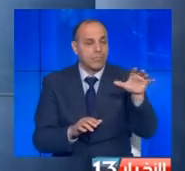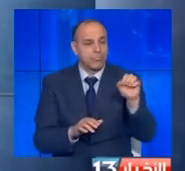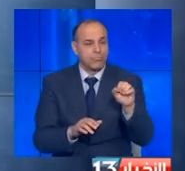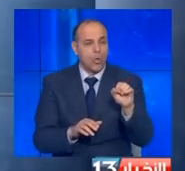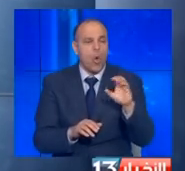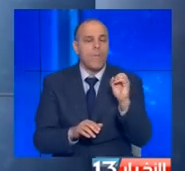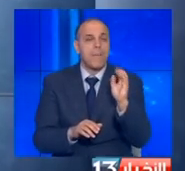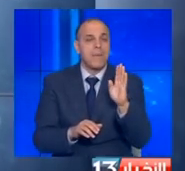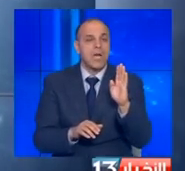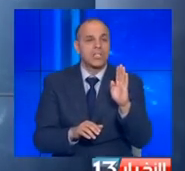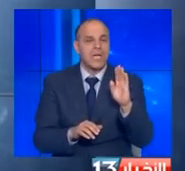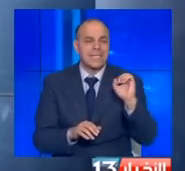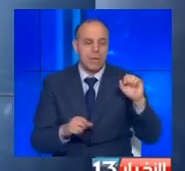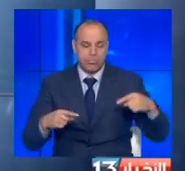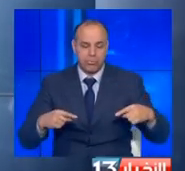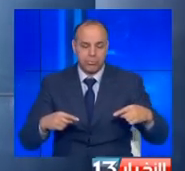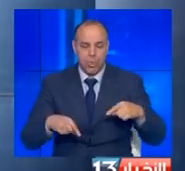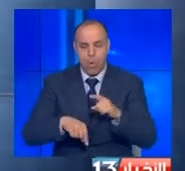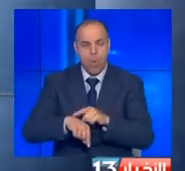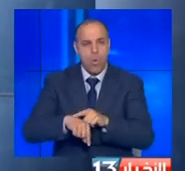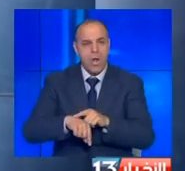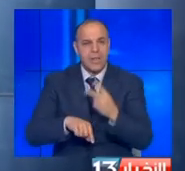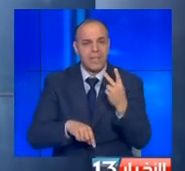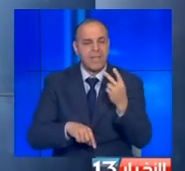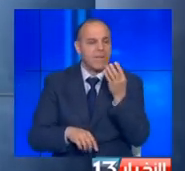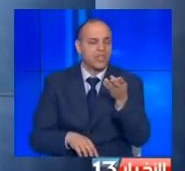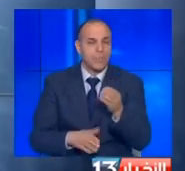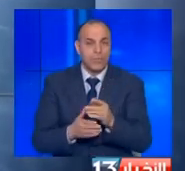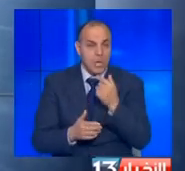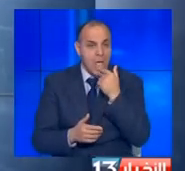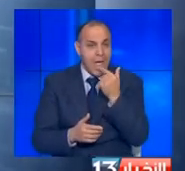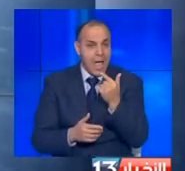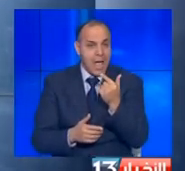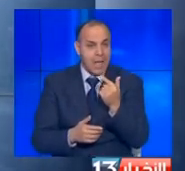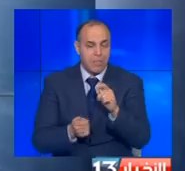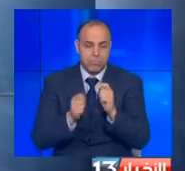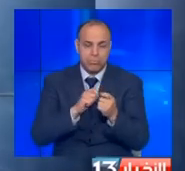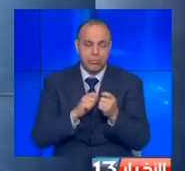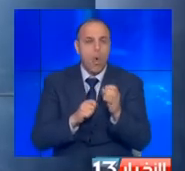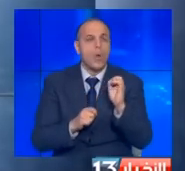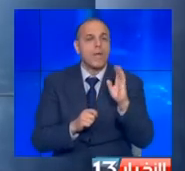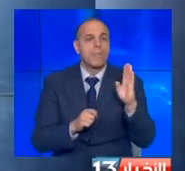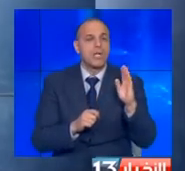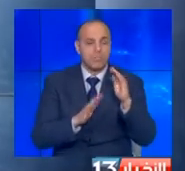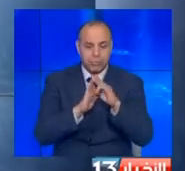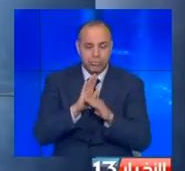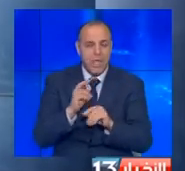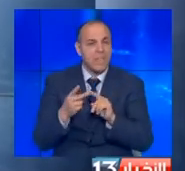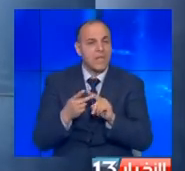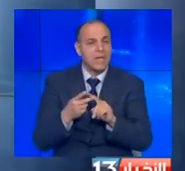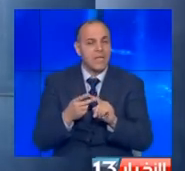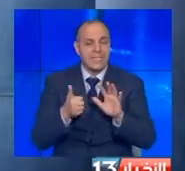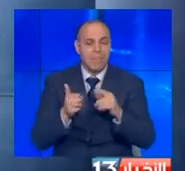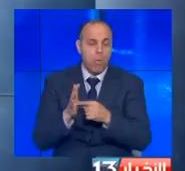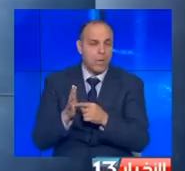الاولمبي الباجي مستقبل سليمان بدايه من الساعه الثانيه ظهرا ويتغير الاولمبي الباجي ترتيب المجموعه الثانيه بست